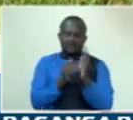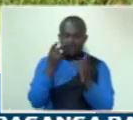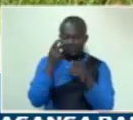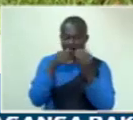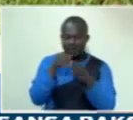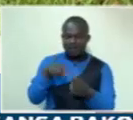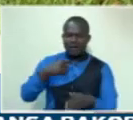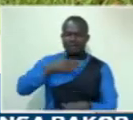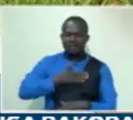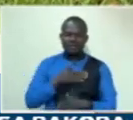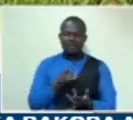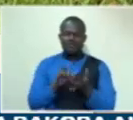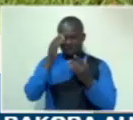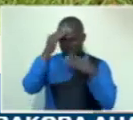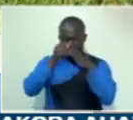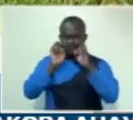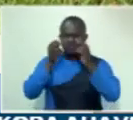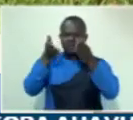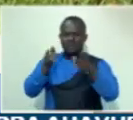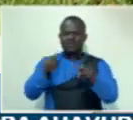bankeneye by'umwihariko kuko mba mpari